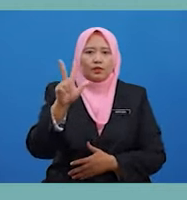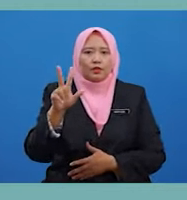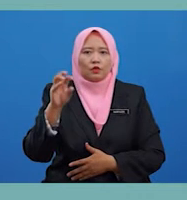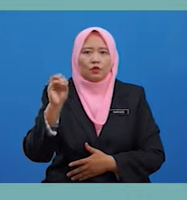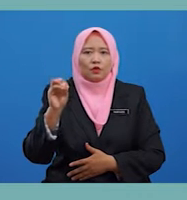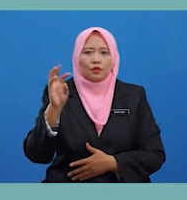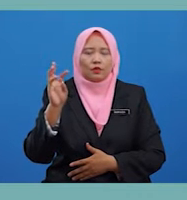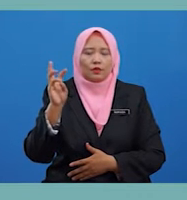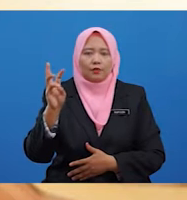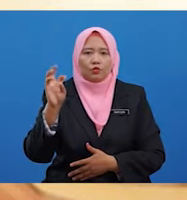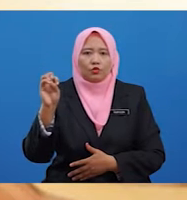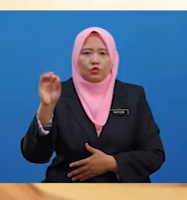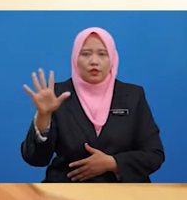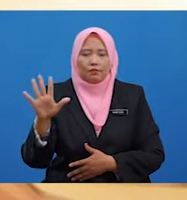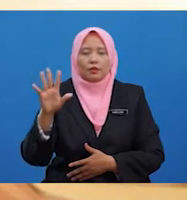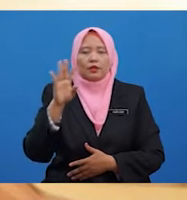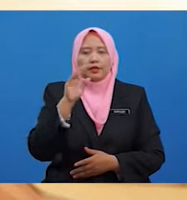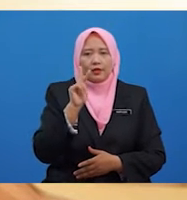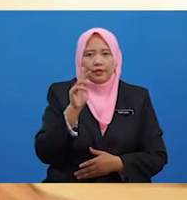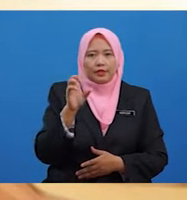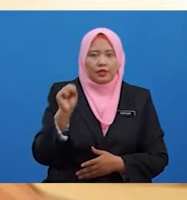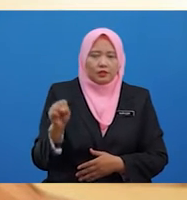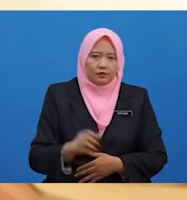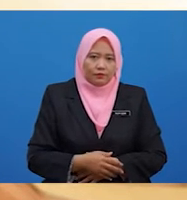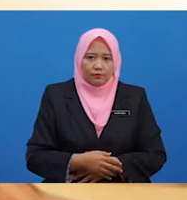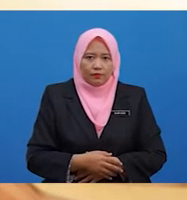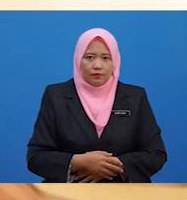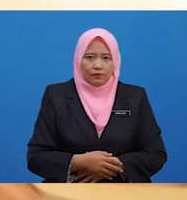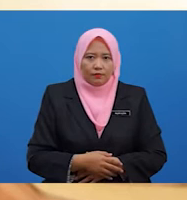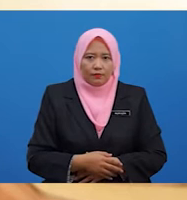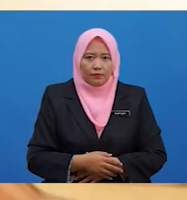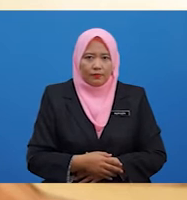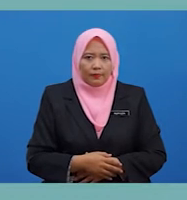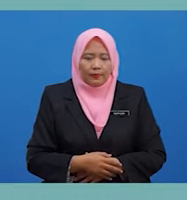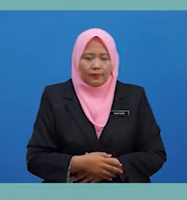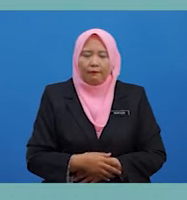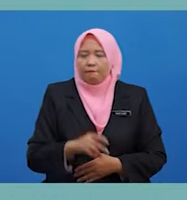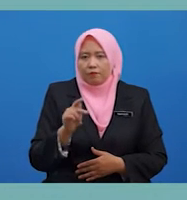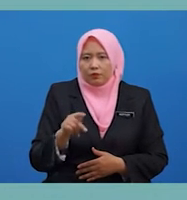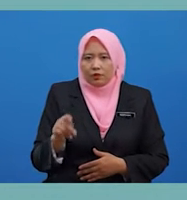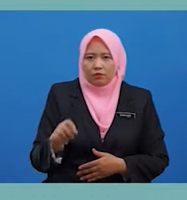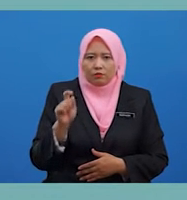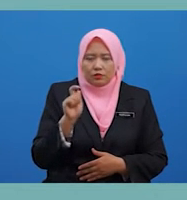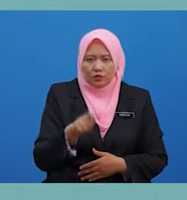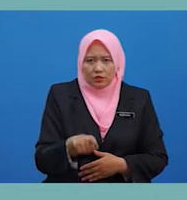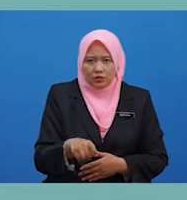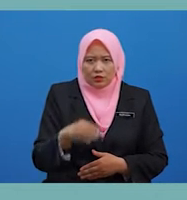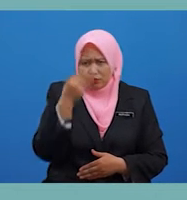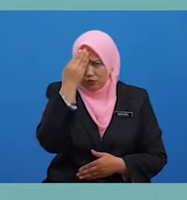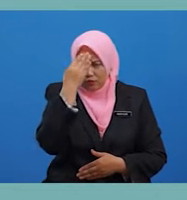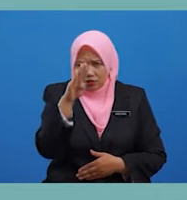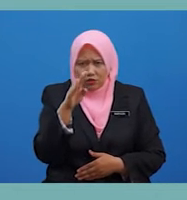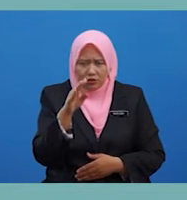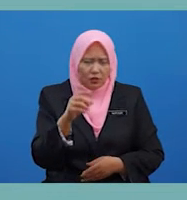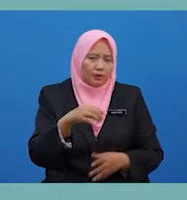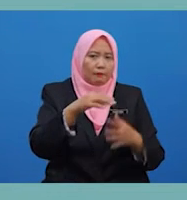343,605 kes. Dalam menjawab soalan alih bentuk komunikasi ini, pelajar perlu bijak memilih